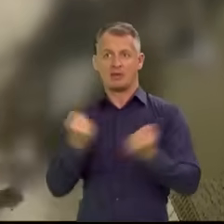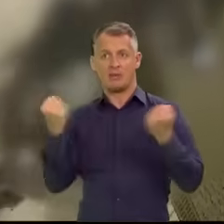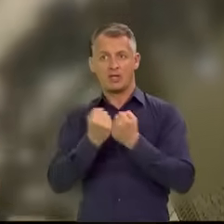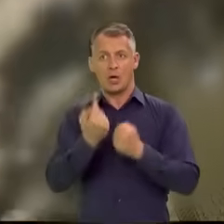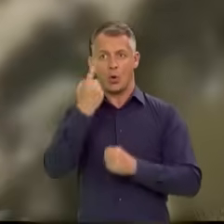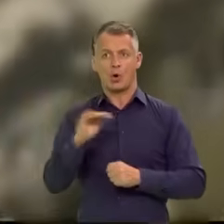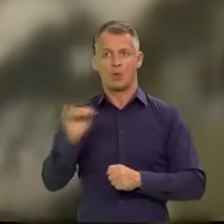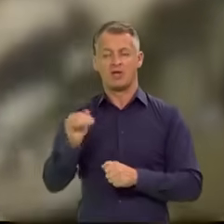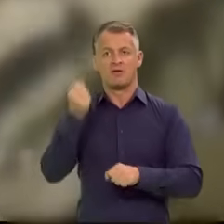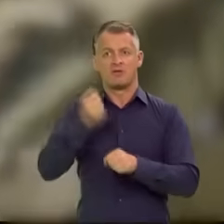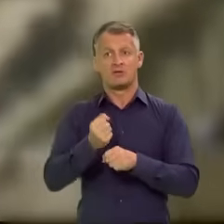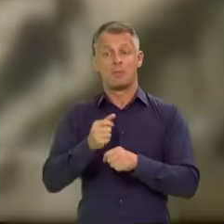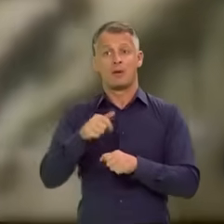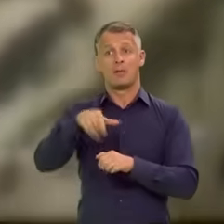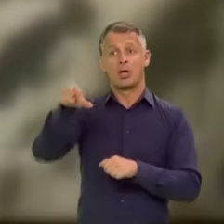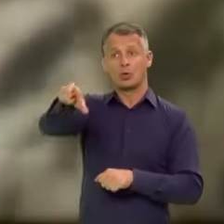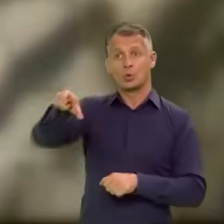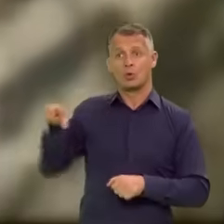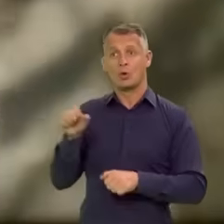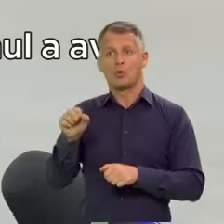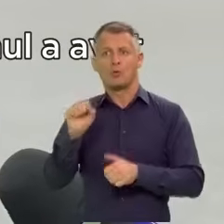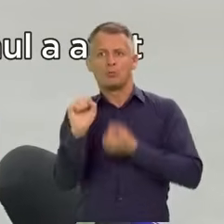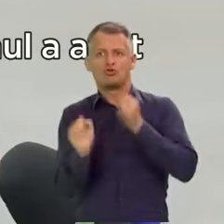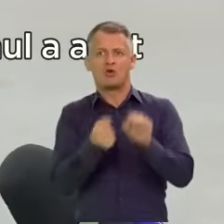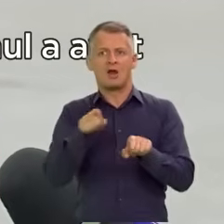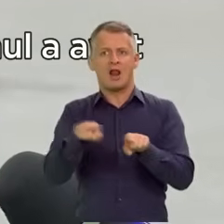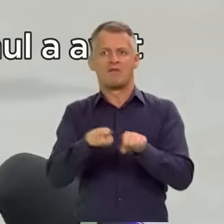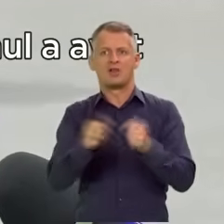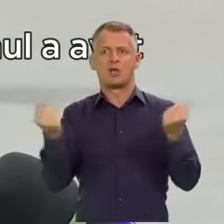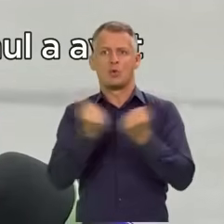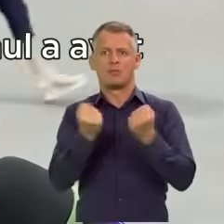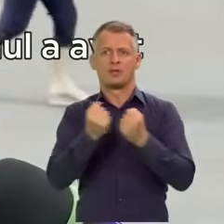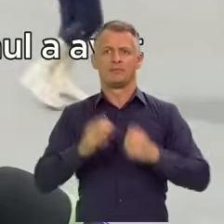minori exersa pe trotuar o mișcare de luptă.